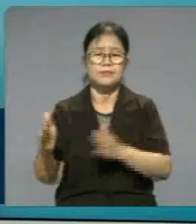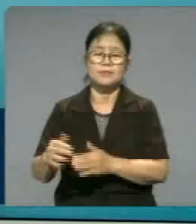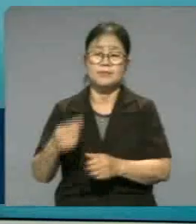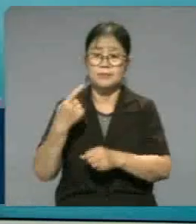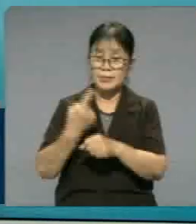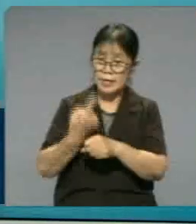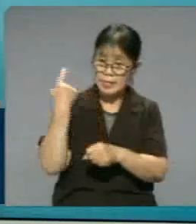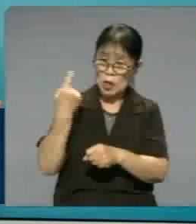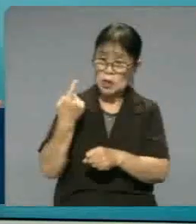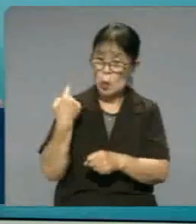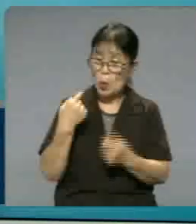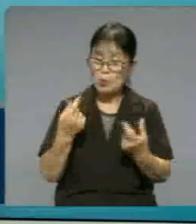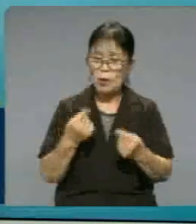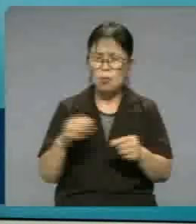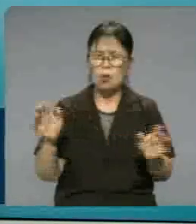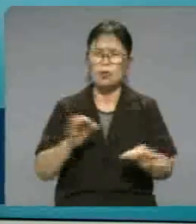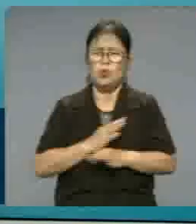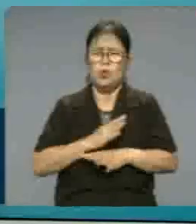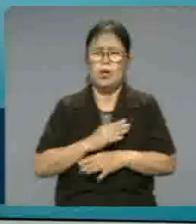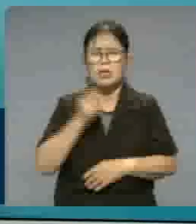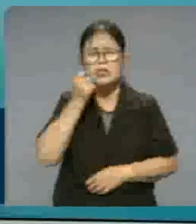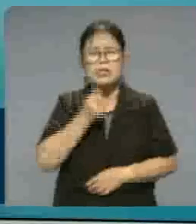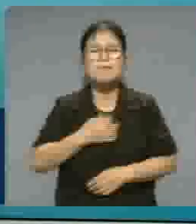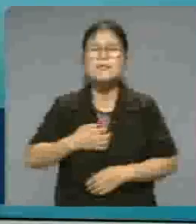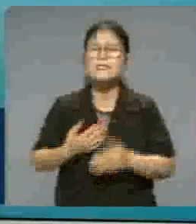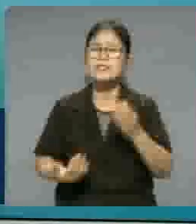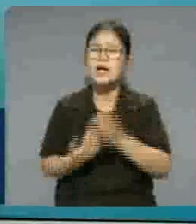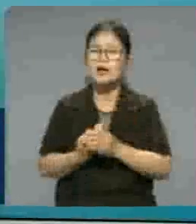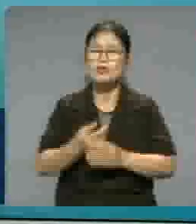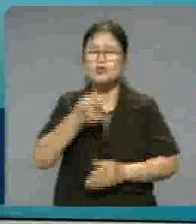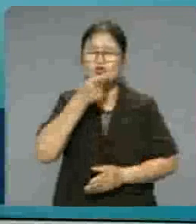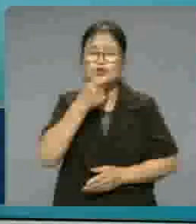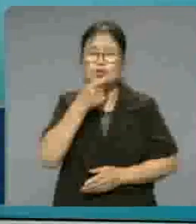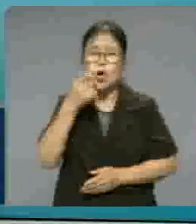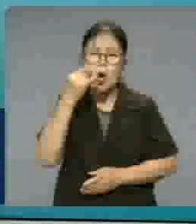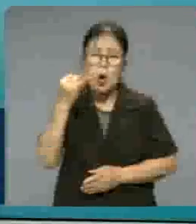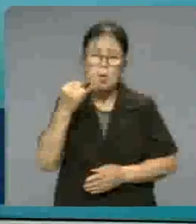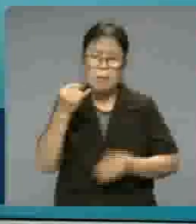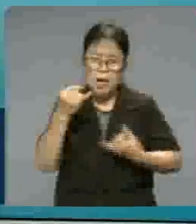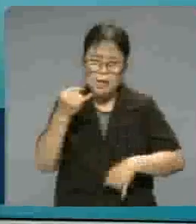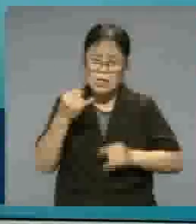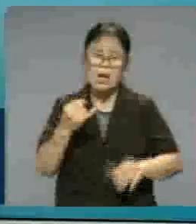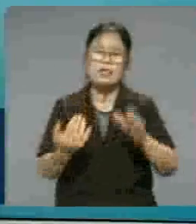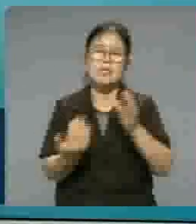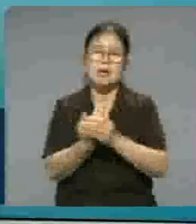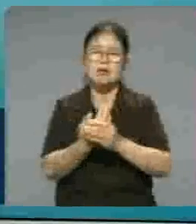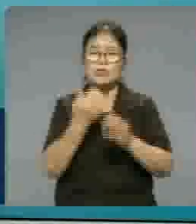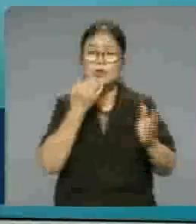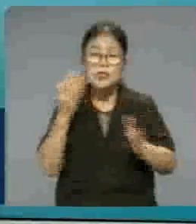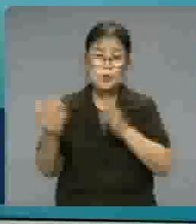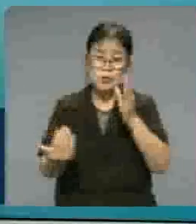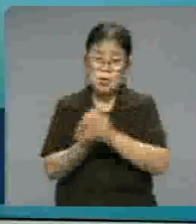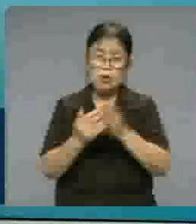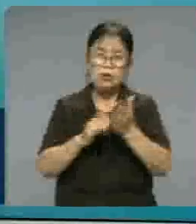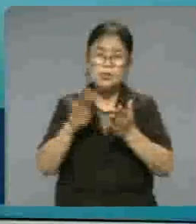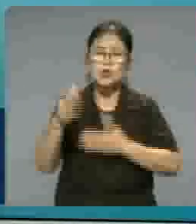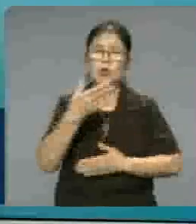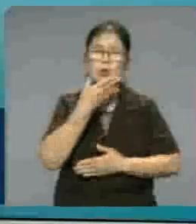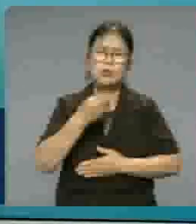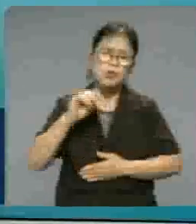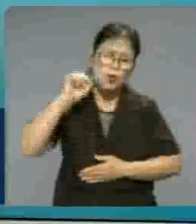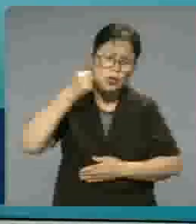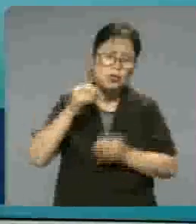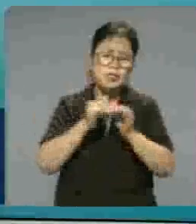1년 전 이맘때 모두를 놀라고 슬프게 했던 수원 세모녀 사건 기억하시죠? 경기도가 이 사건 이후 복지